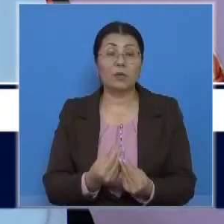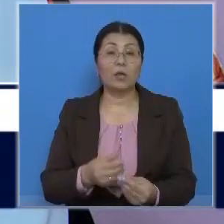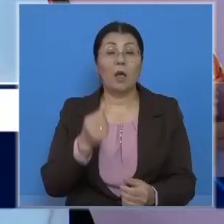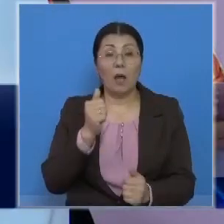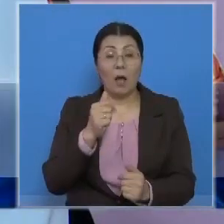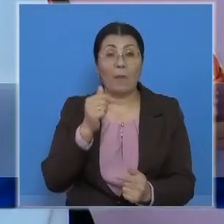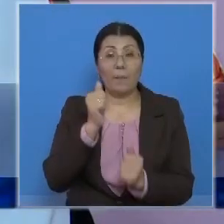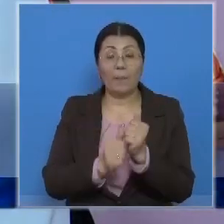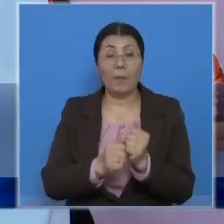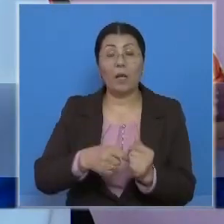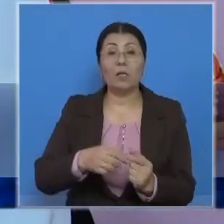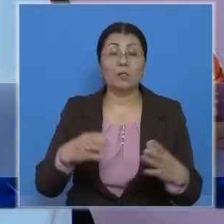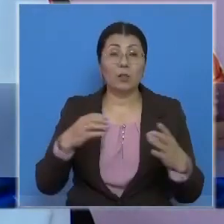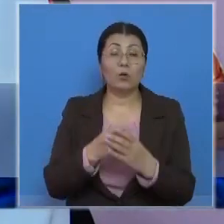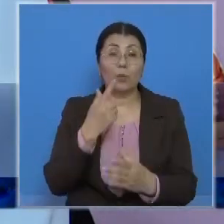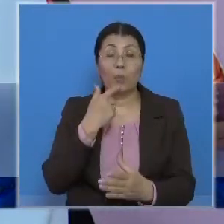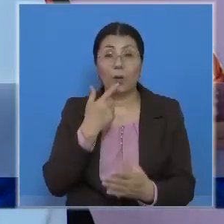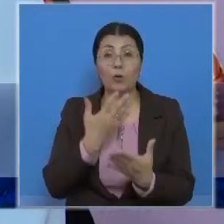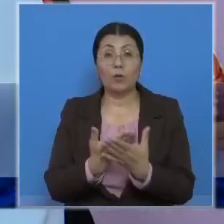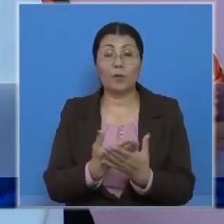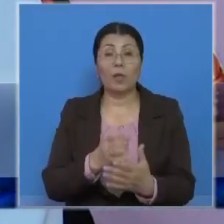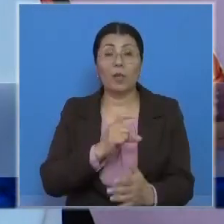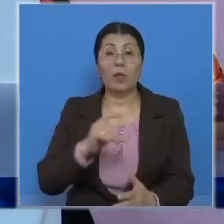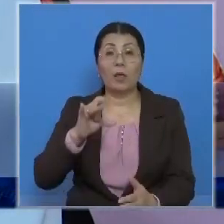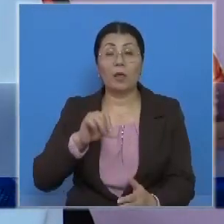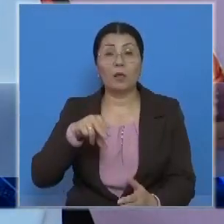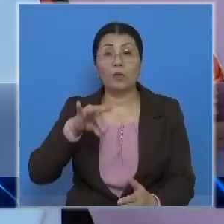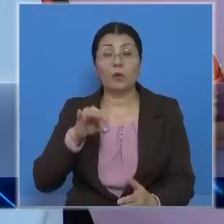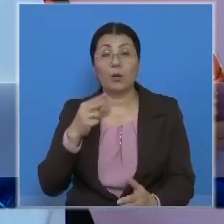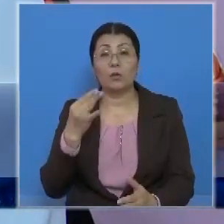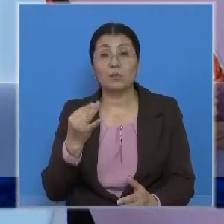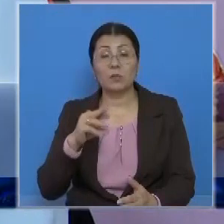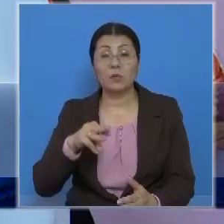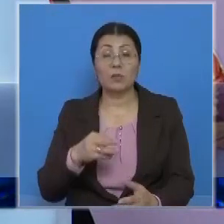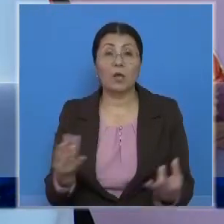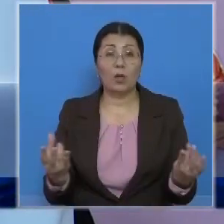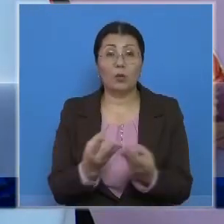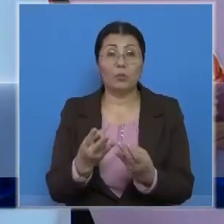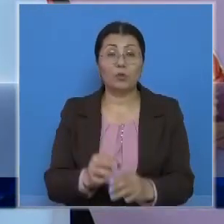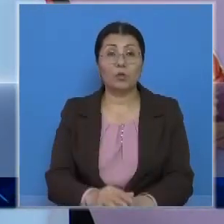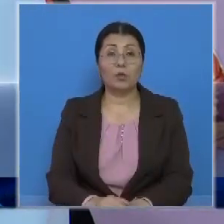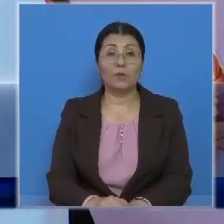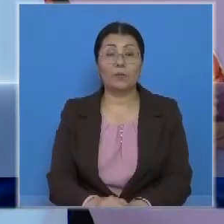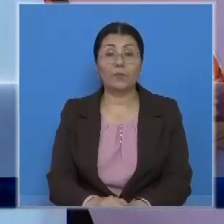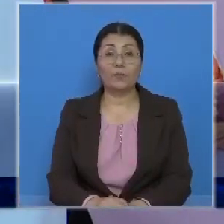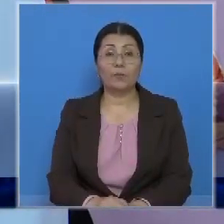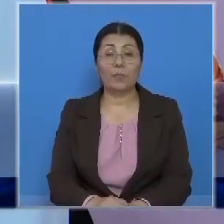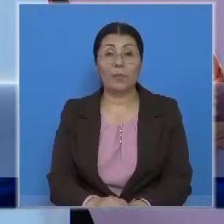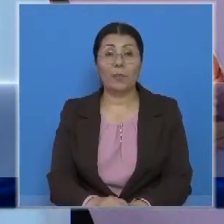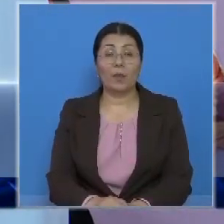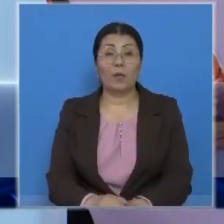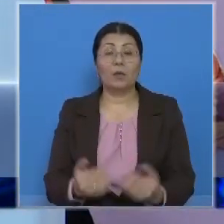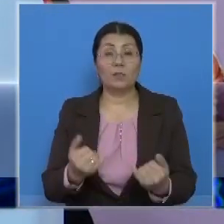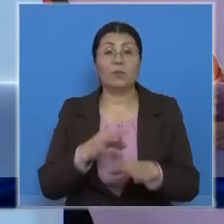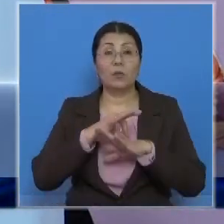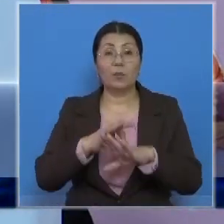крови, эритроцитов и плазмы, а также 10-12 доз тромбоцитов для онкогематологических больных.